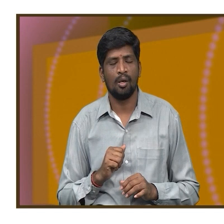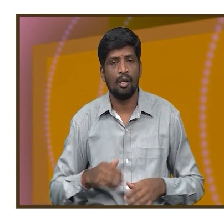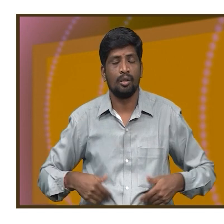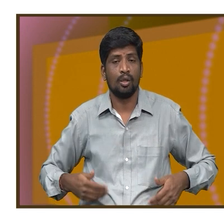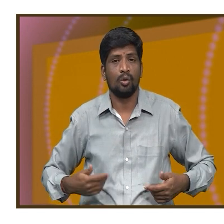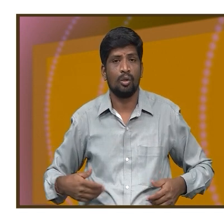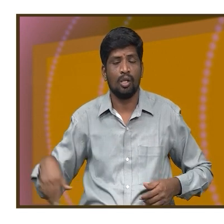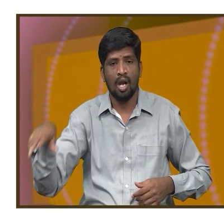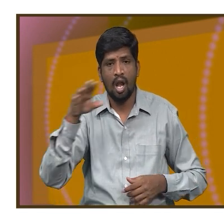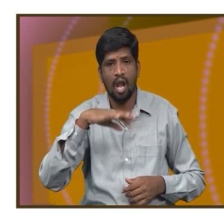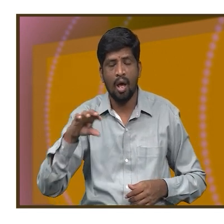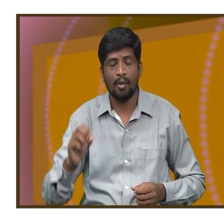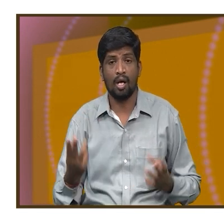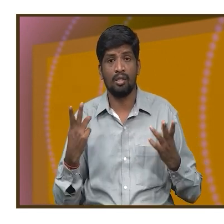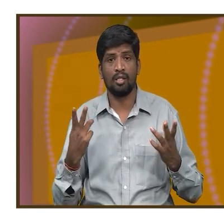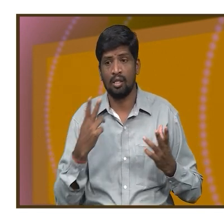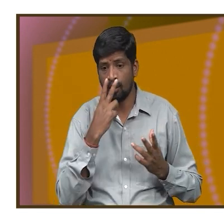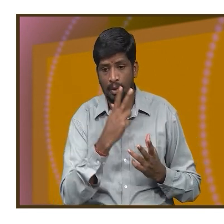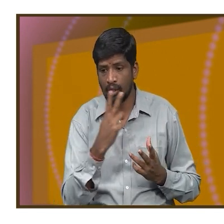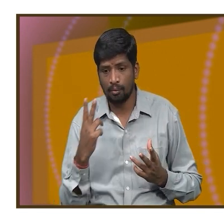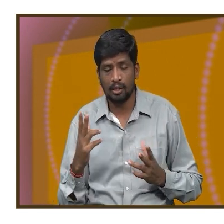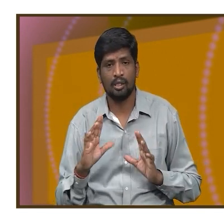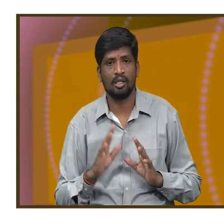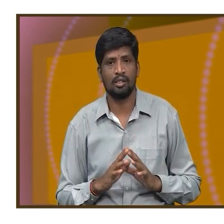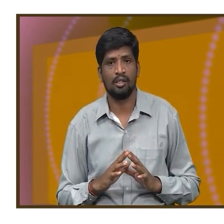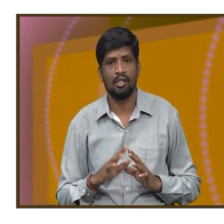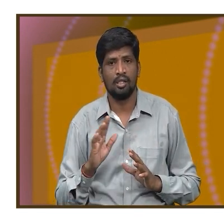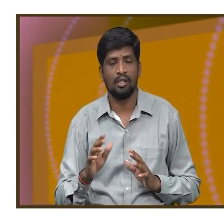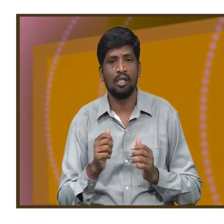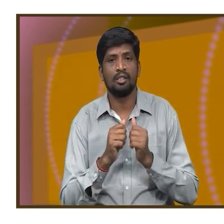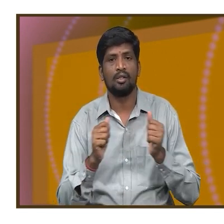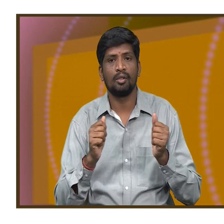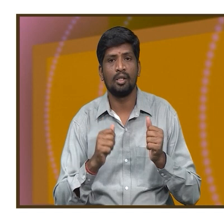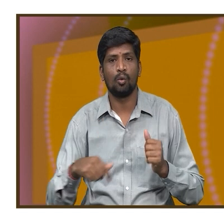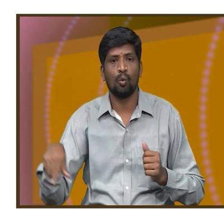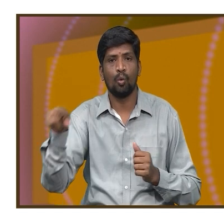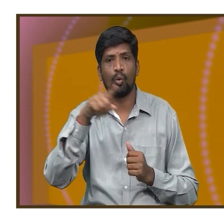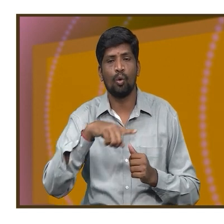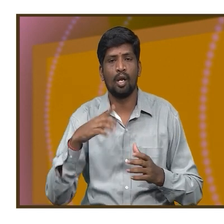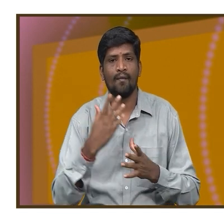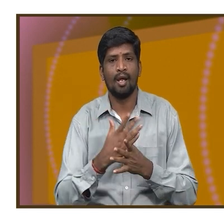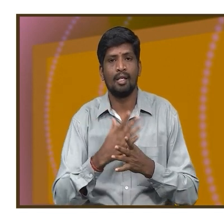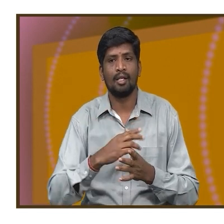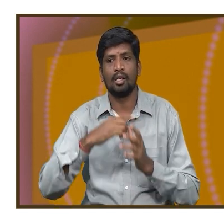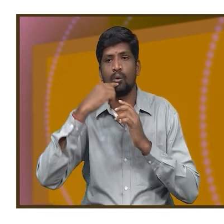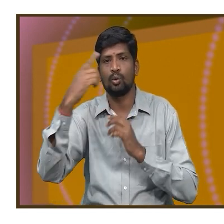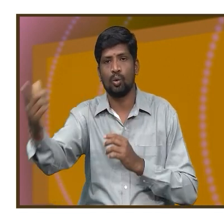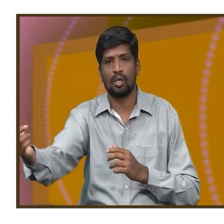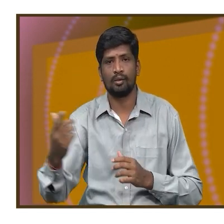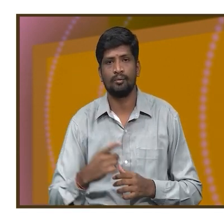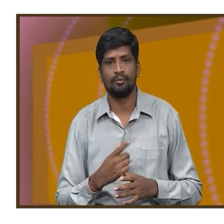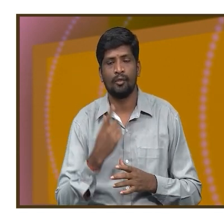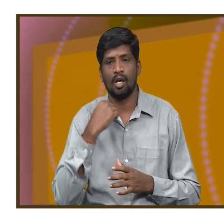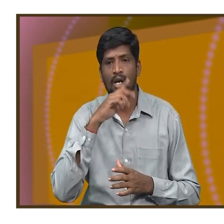அவர் ரொம்ப அதிர்ச்சிகரமாக பார்க்கின்றார். இந்த செய்தியை வந்து உடன் தொழில் செய்யும் நபருக்கும் வந்து நினைச்சிதாரு, காலையில்